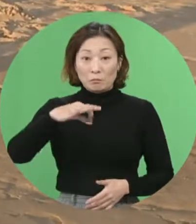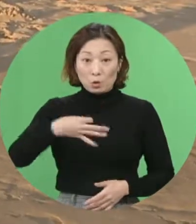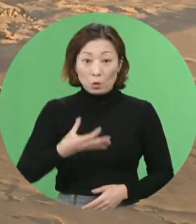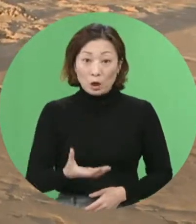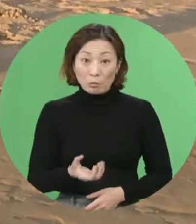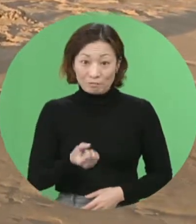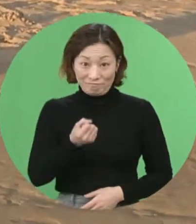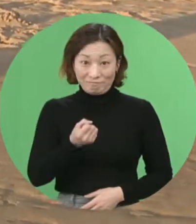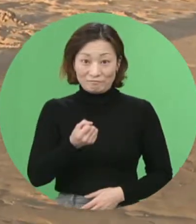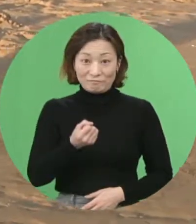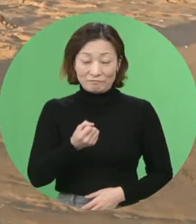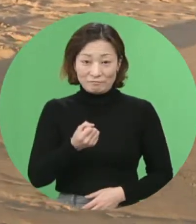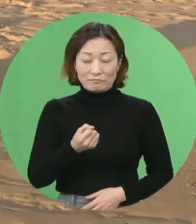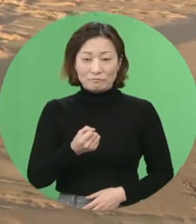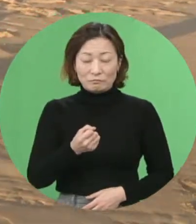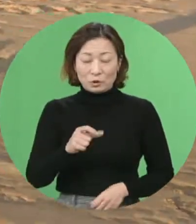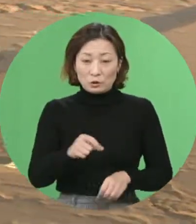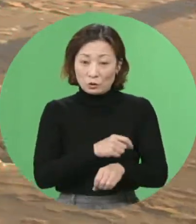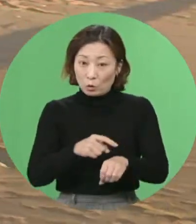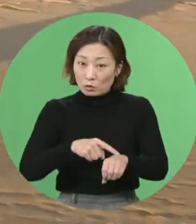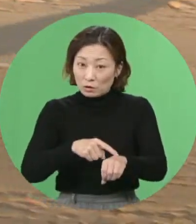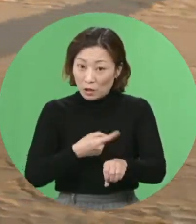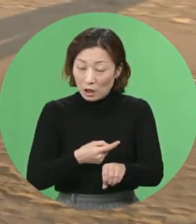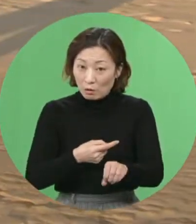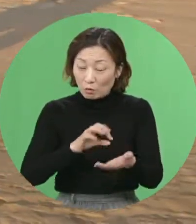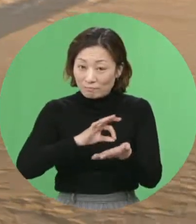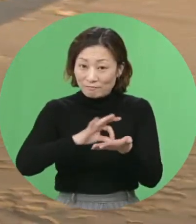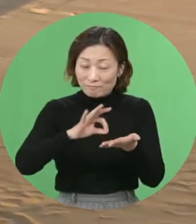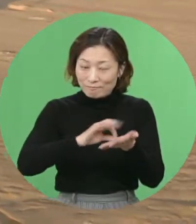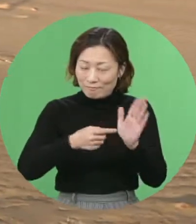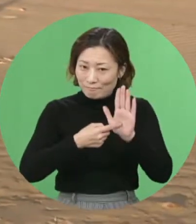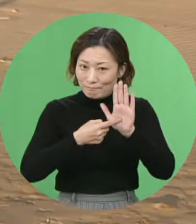る特性を生かした